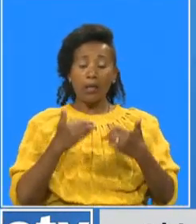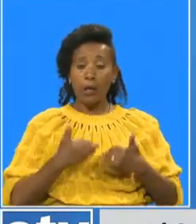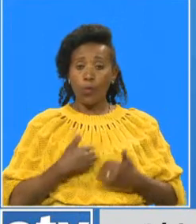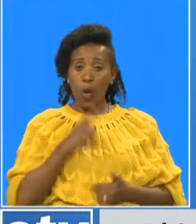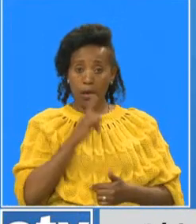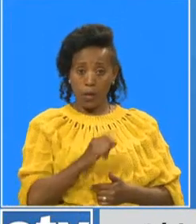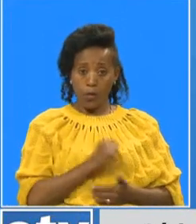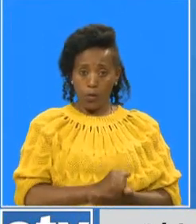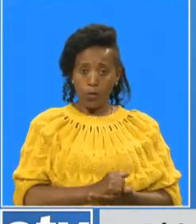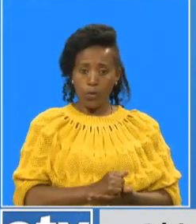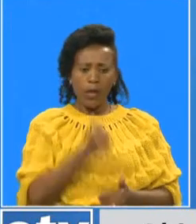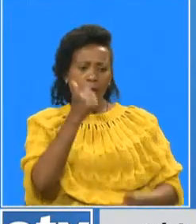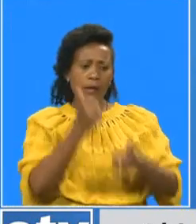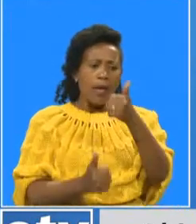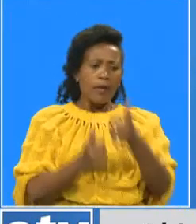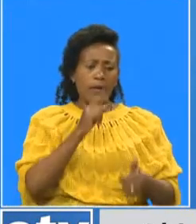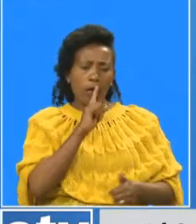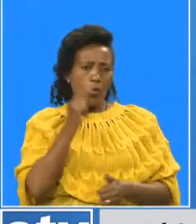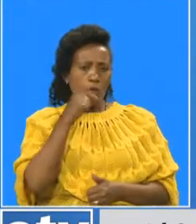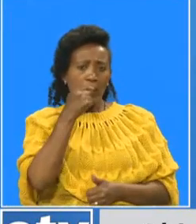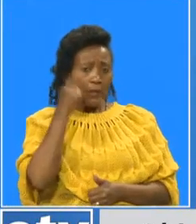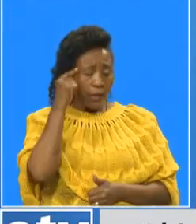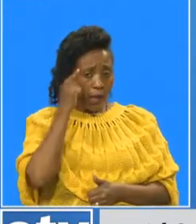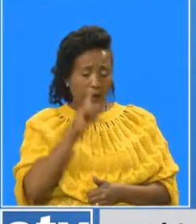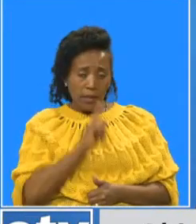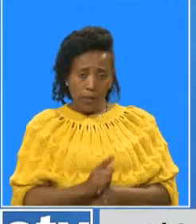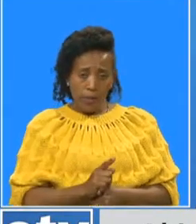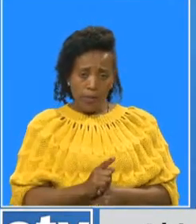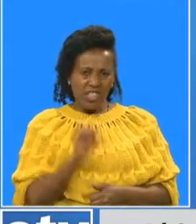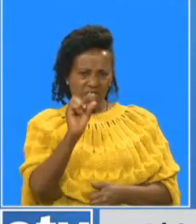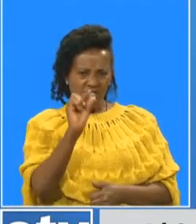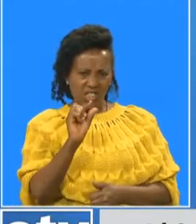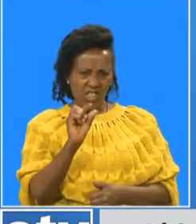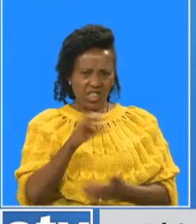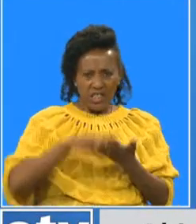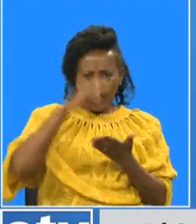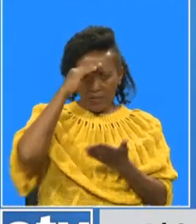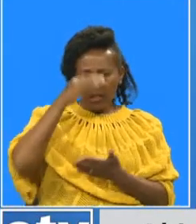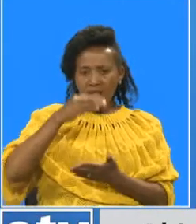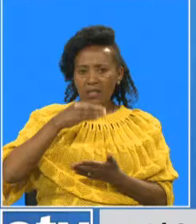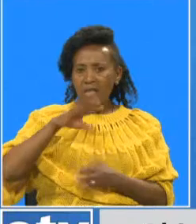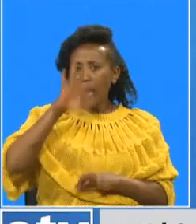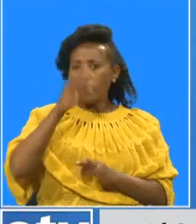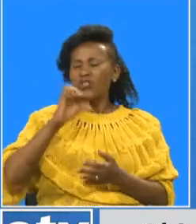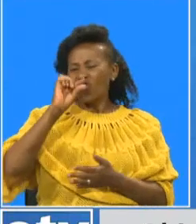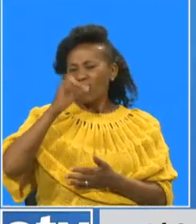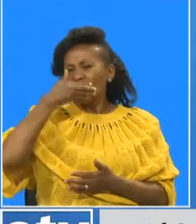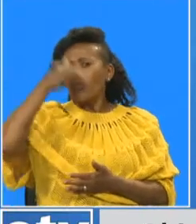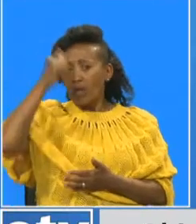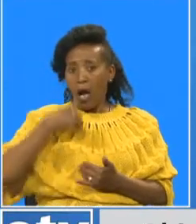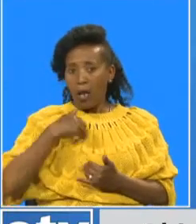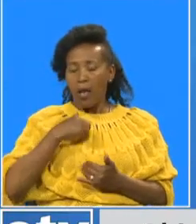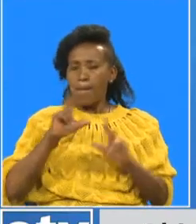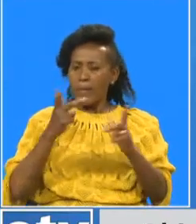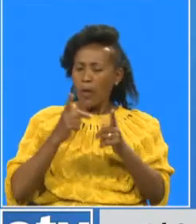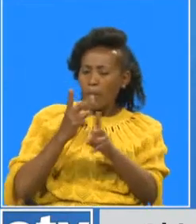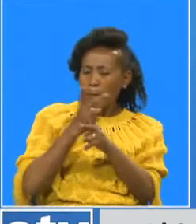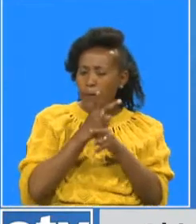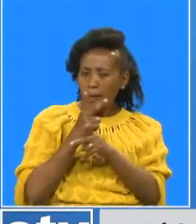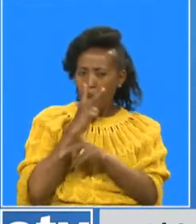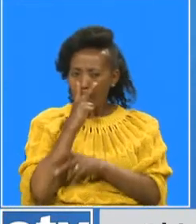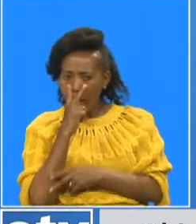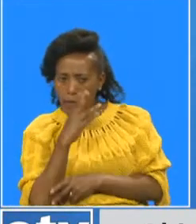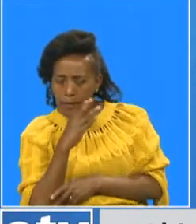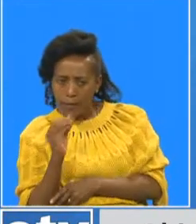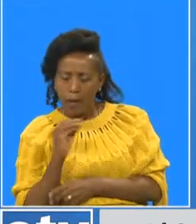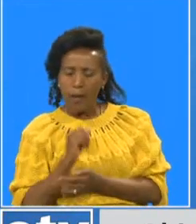ያለው የትኛው ነው ብለን ስናስብ ትንሽ አካዳሚካ ላይ የተሻለ ሰው ከሆነ ሚዲያዎችን በጥንቃቄ